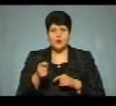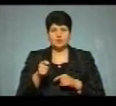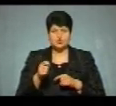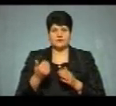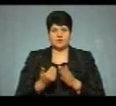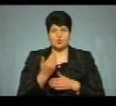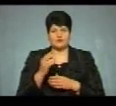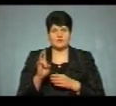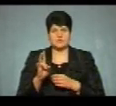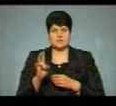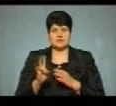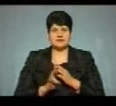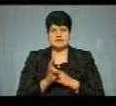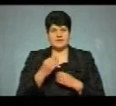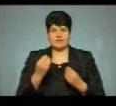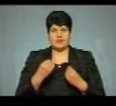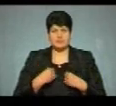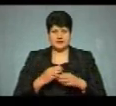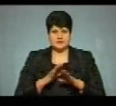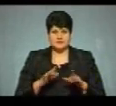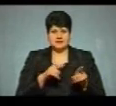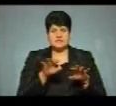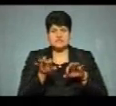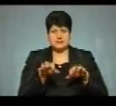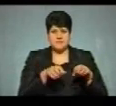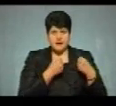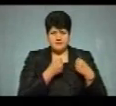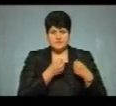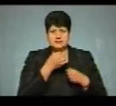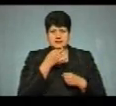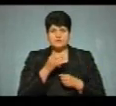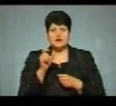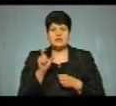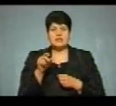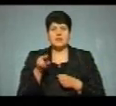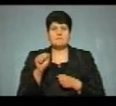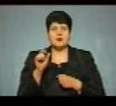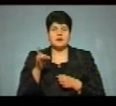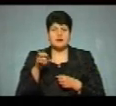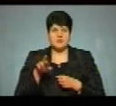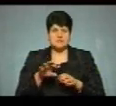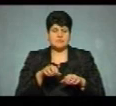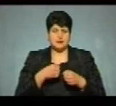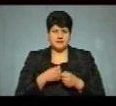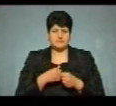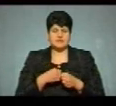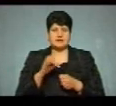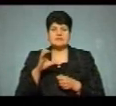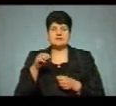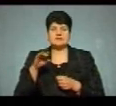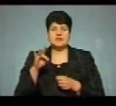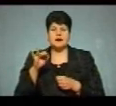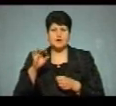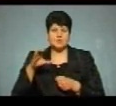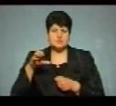нової нам не дають. Він забрав, він сказав, що єпархія забрала ті ключі. Староста храму Покрови